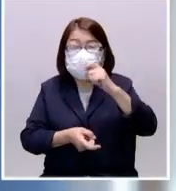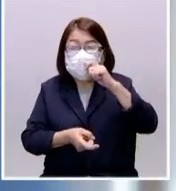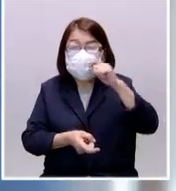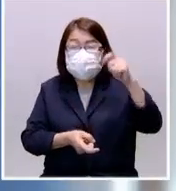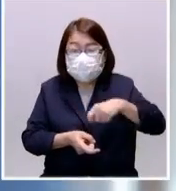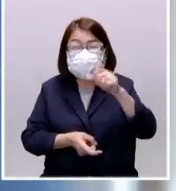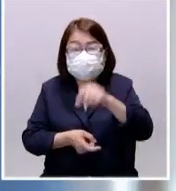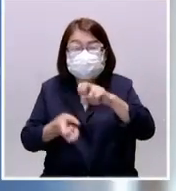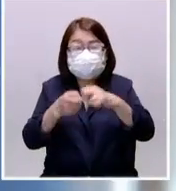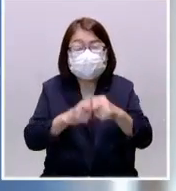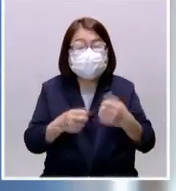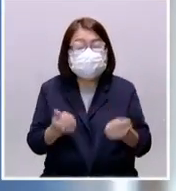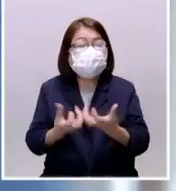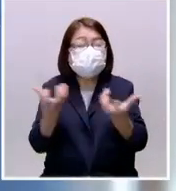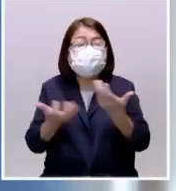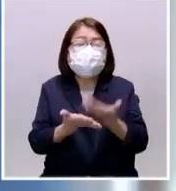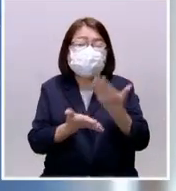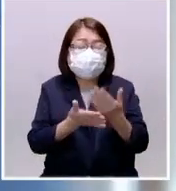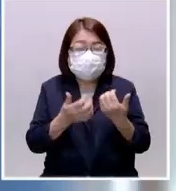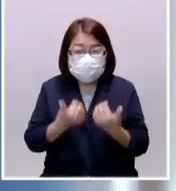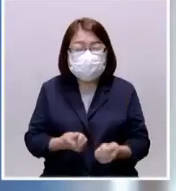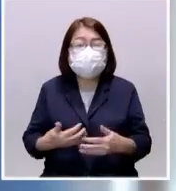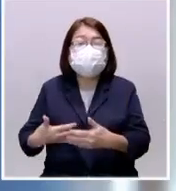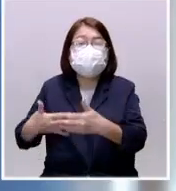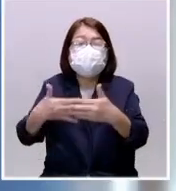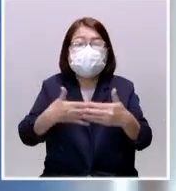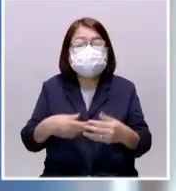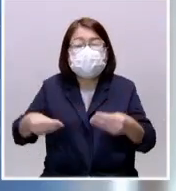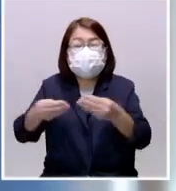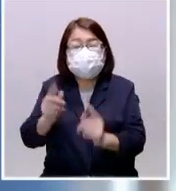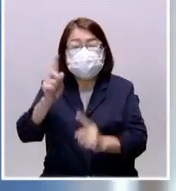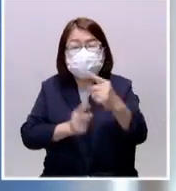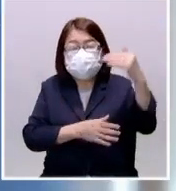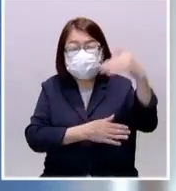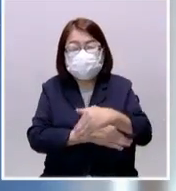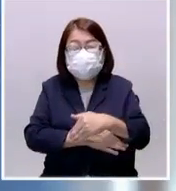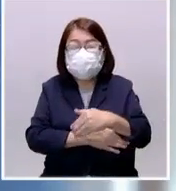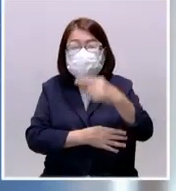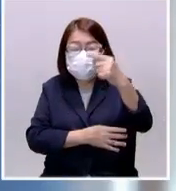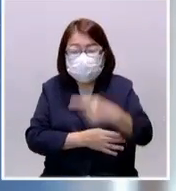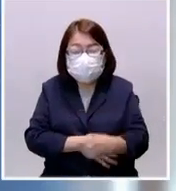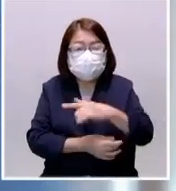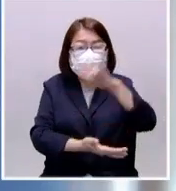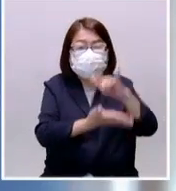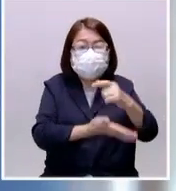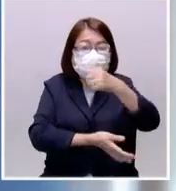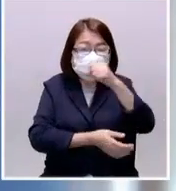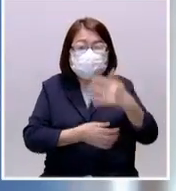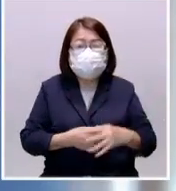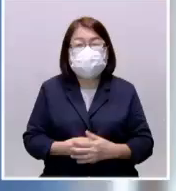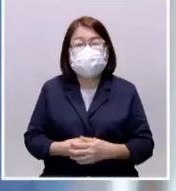รื่องของภาวะเงินเฟ้อนะคะแต่ล่าสุดค่ะตลาดหุ้นสหรัฐดิ่งลงทั่วหน้าเลยนะคะทันทีที่เธอเดินทางไปถึงไต้หวัน